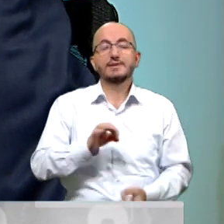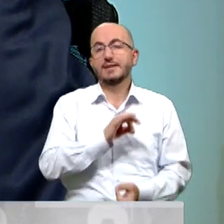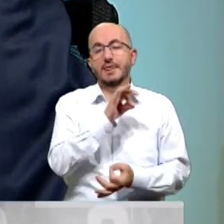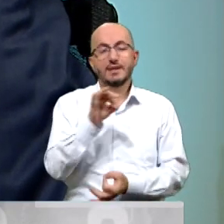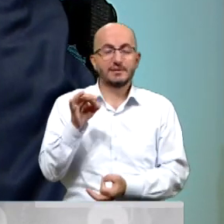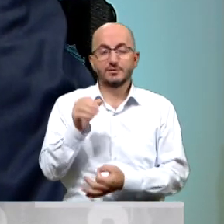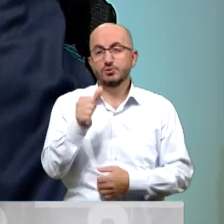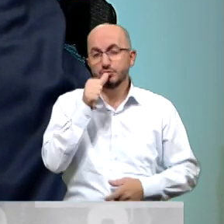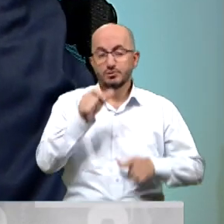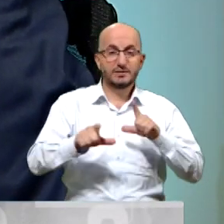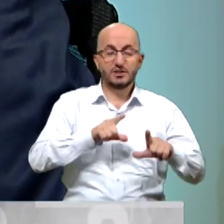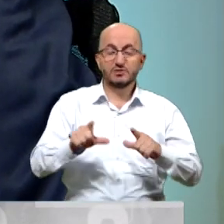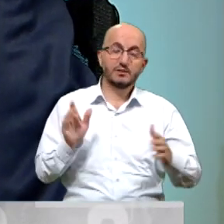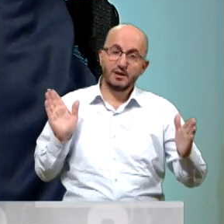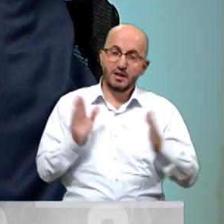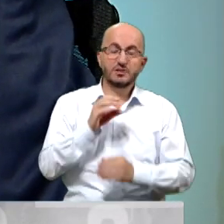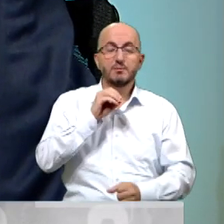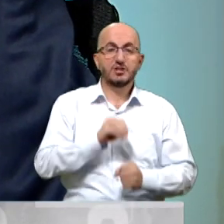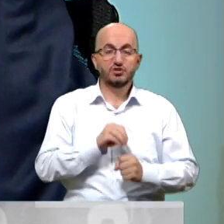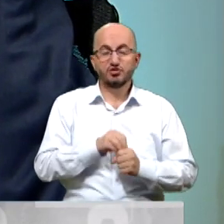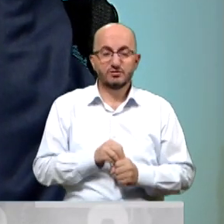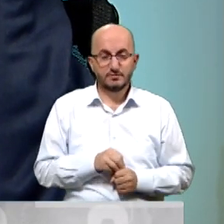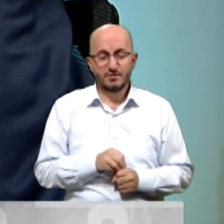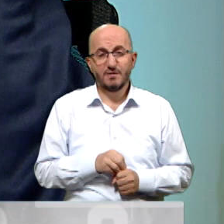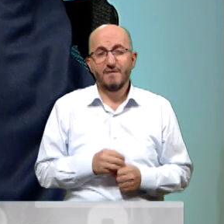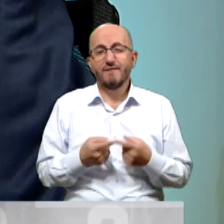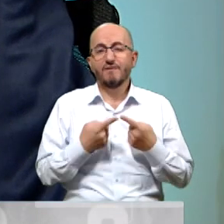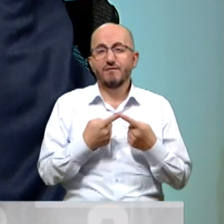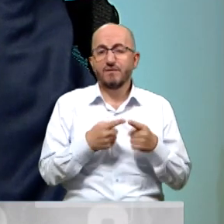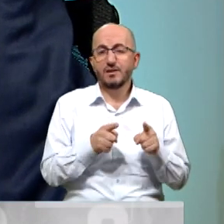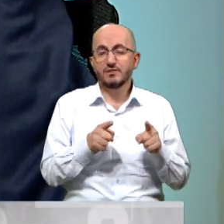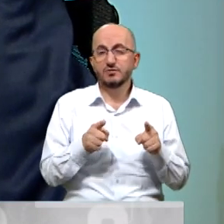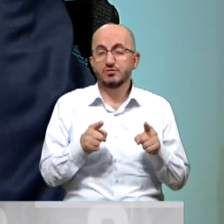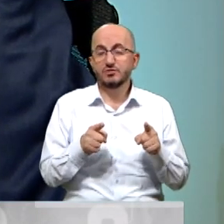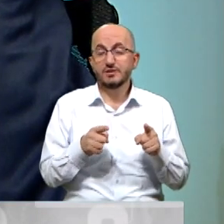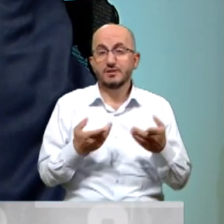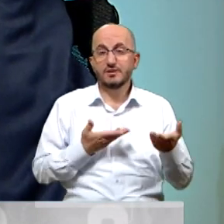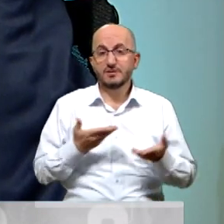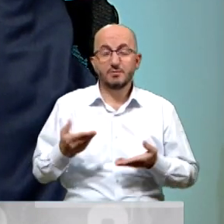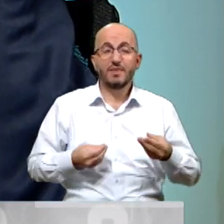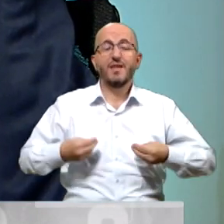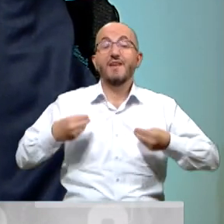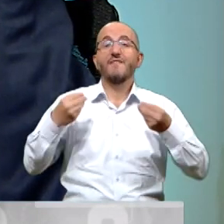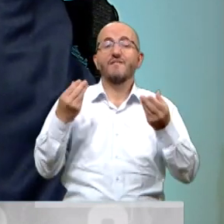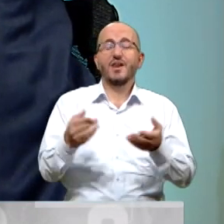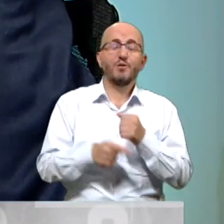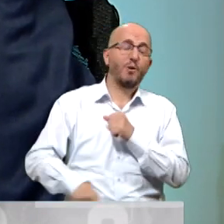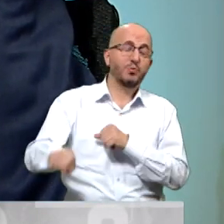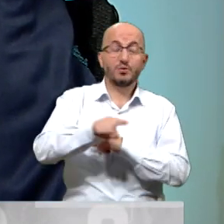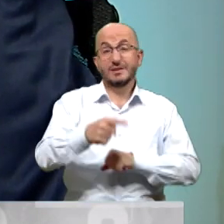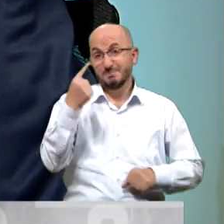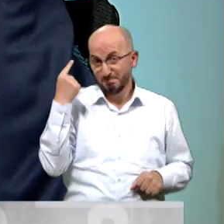insanların su ihtiyaçlarını karşılamak için farklı şekillerde hizmetler veriyor. Bunlardan birisi